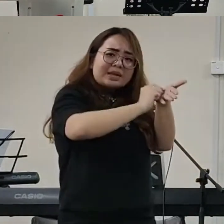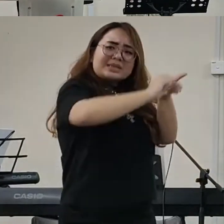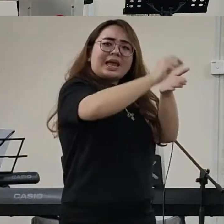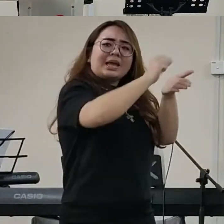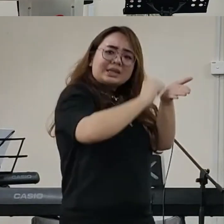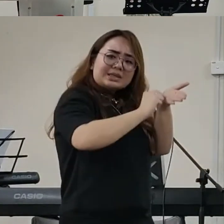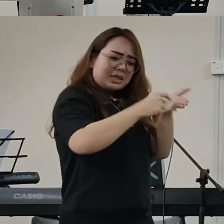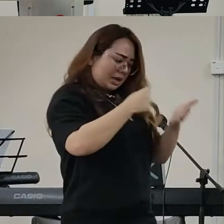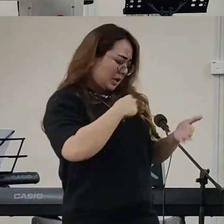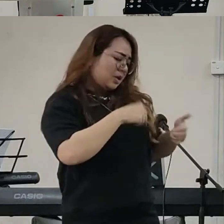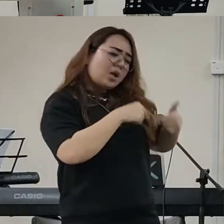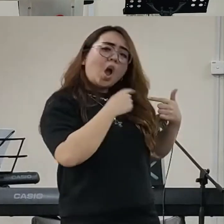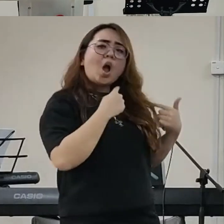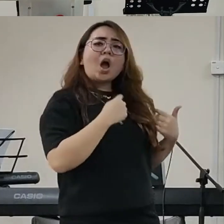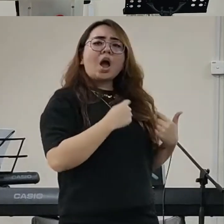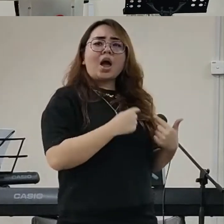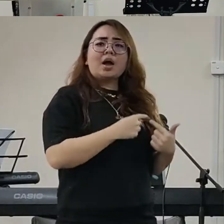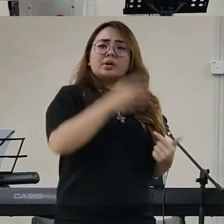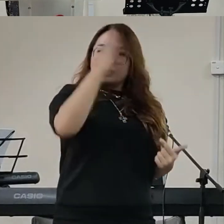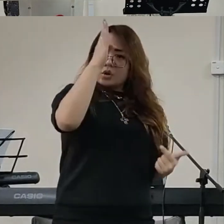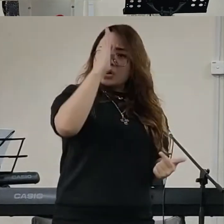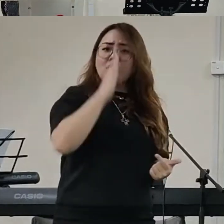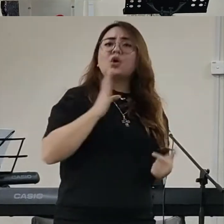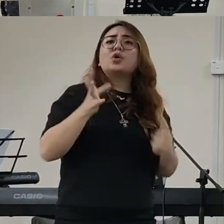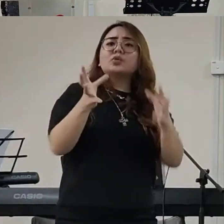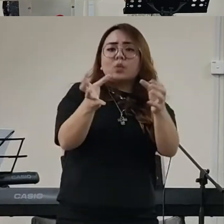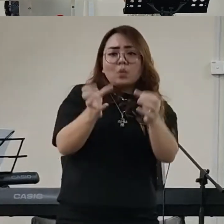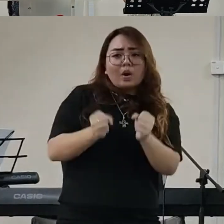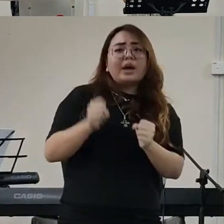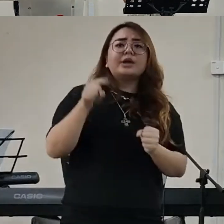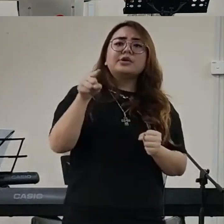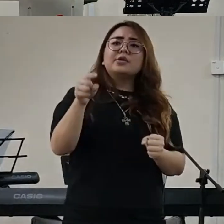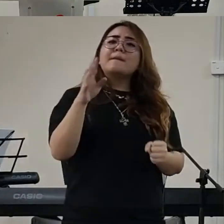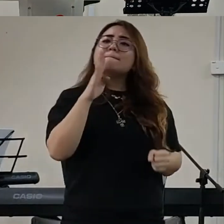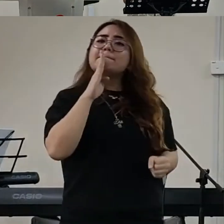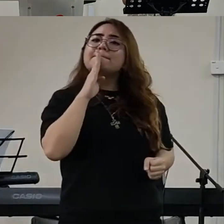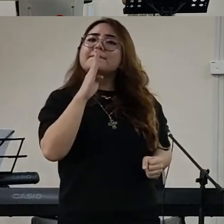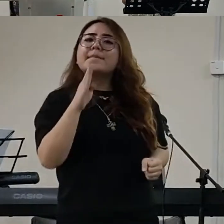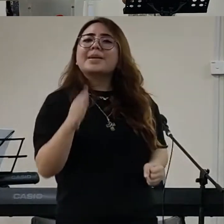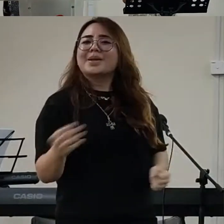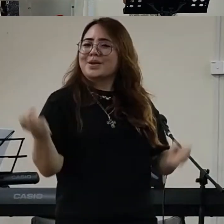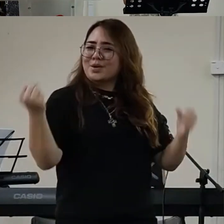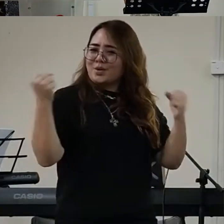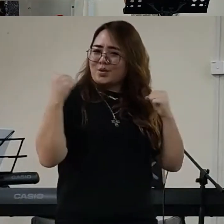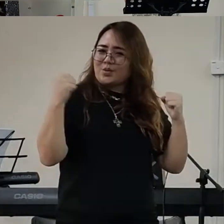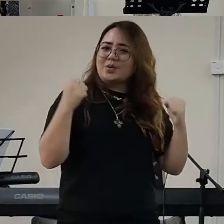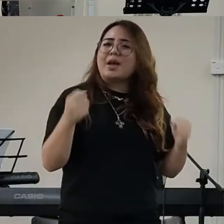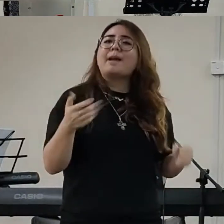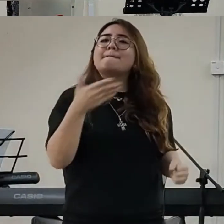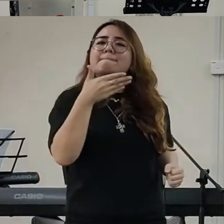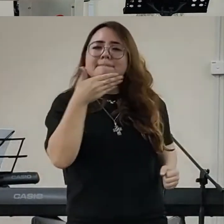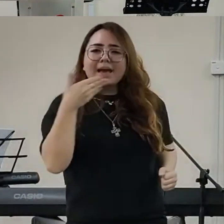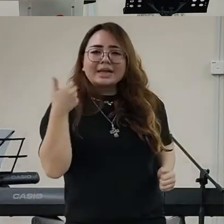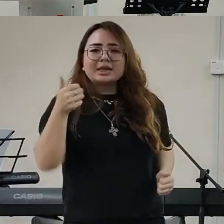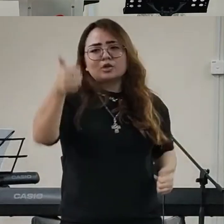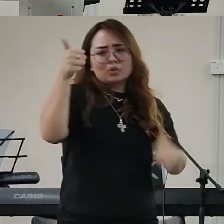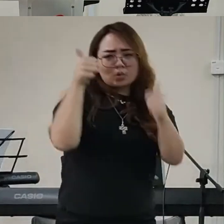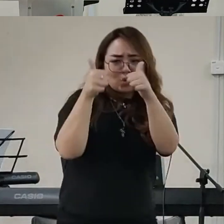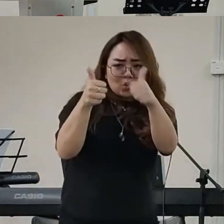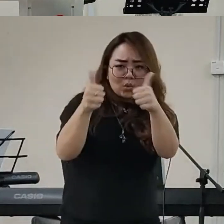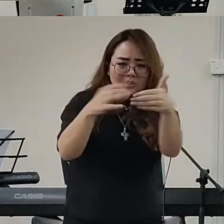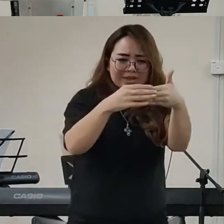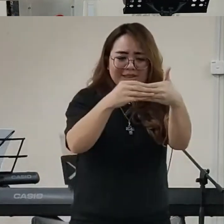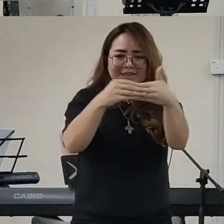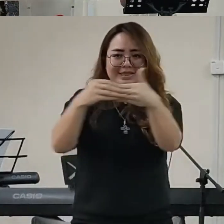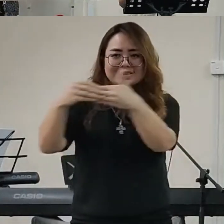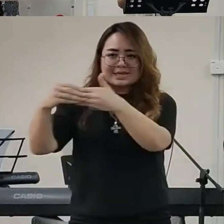is serious. God is speaking to us. 那牧者，未来的牧羊人，让圣灵来在我们检查我